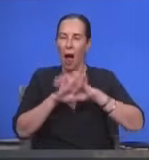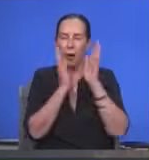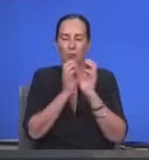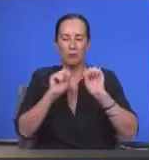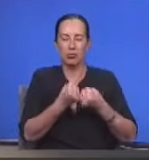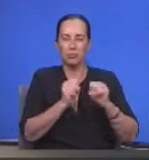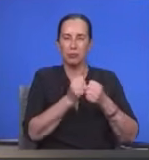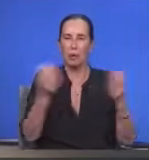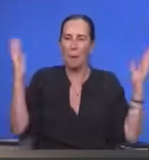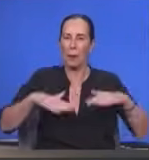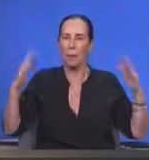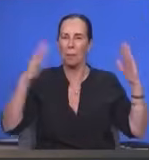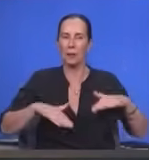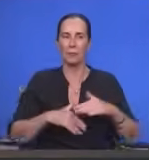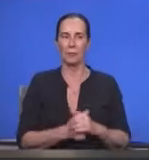מדהים.